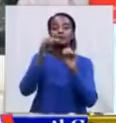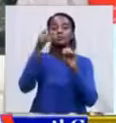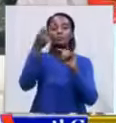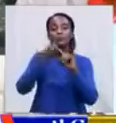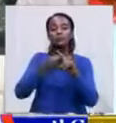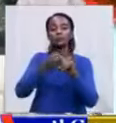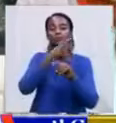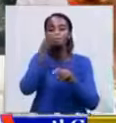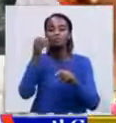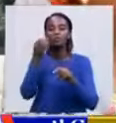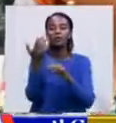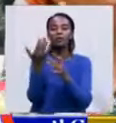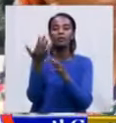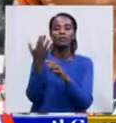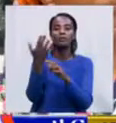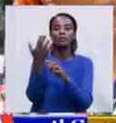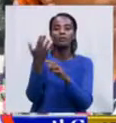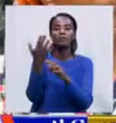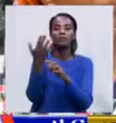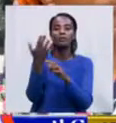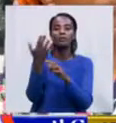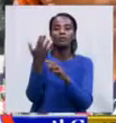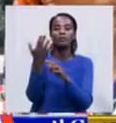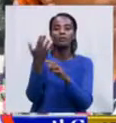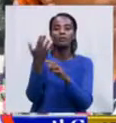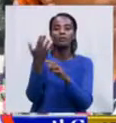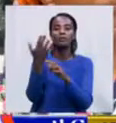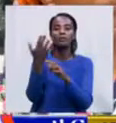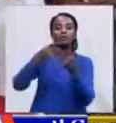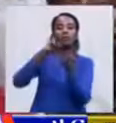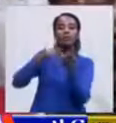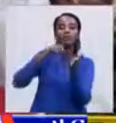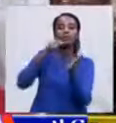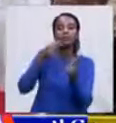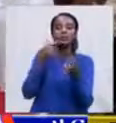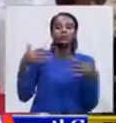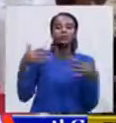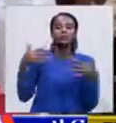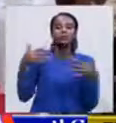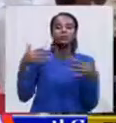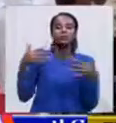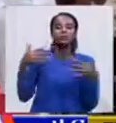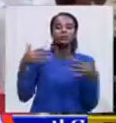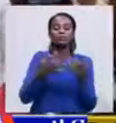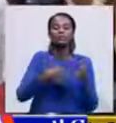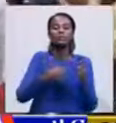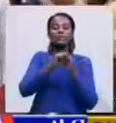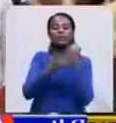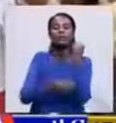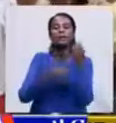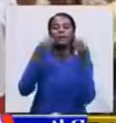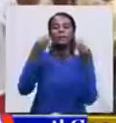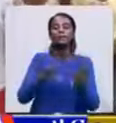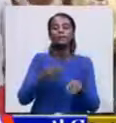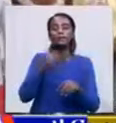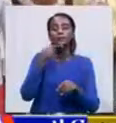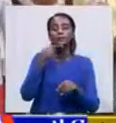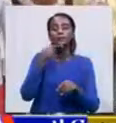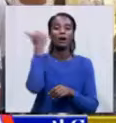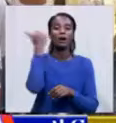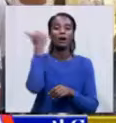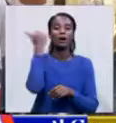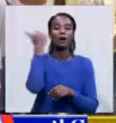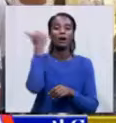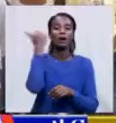ይያለ ገና ለገና የሚያዝያ ወር ደመወዝ ላይ ከፈለን ይችላል በሚል ስጋት ያቀረቡት ቅሬታ መሰረተ ቢስ ነው የሚሉት ደግሞ የሐዋሳ